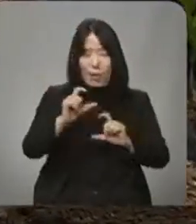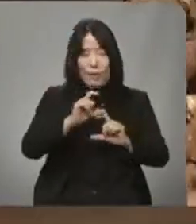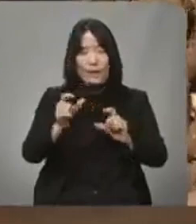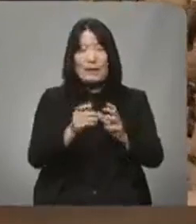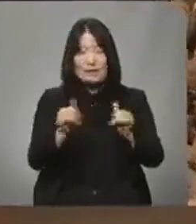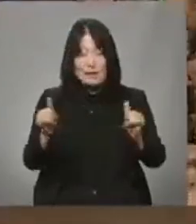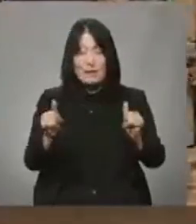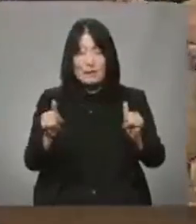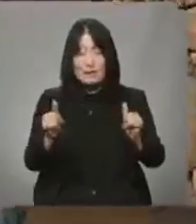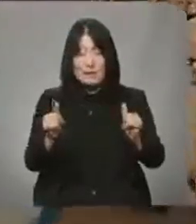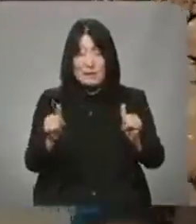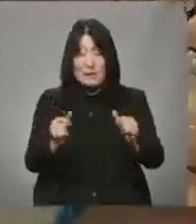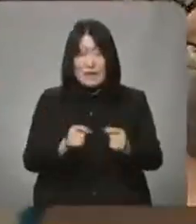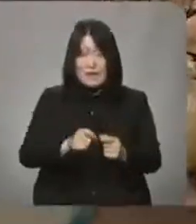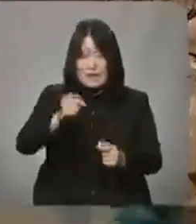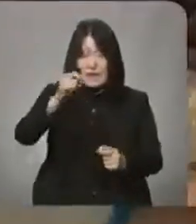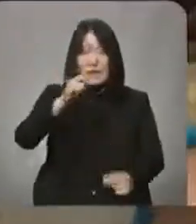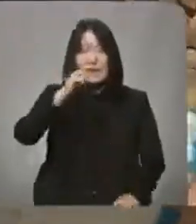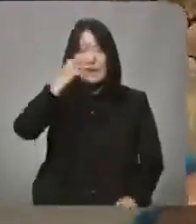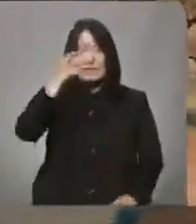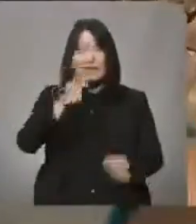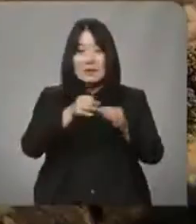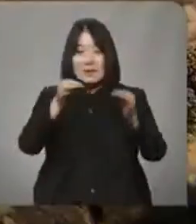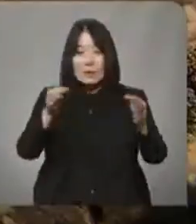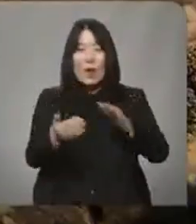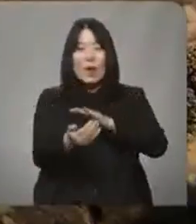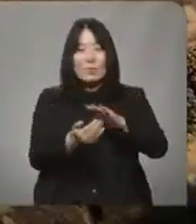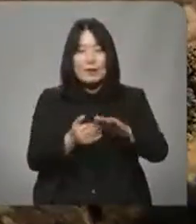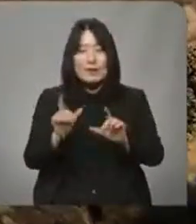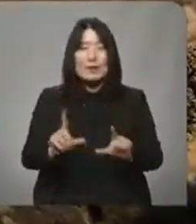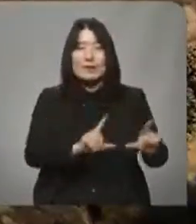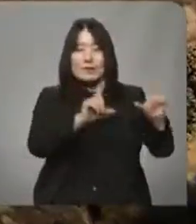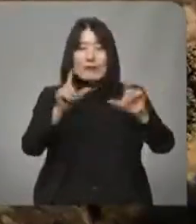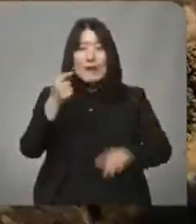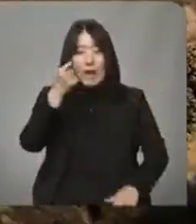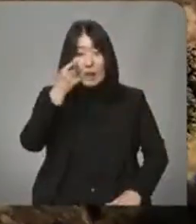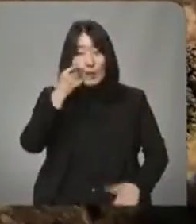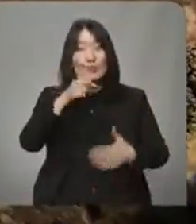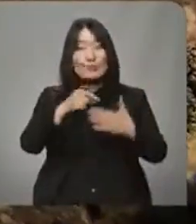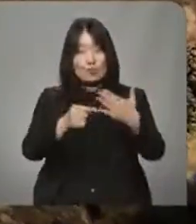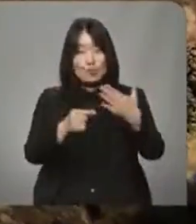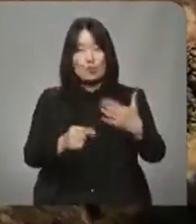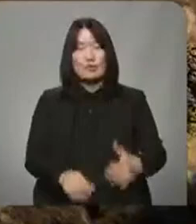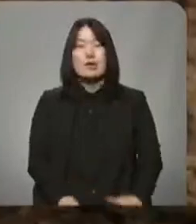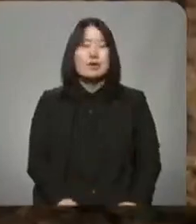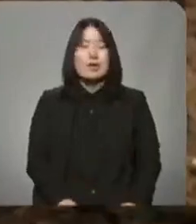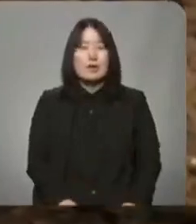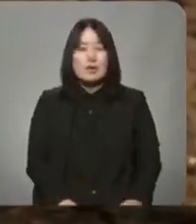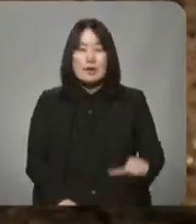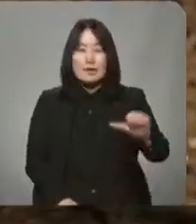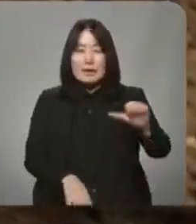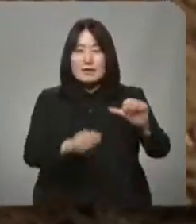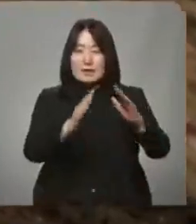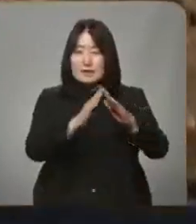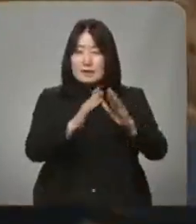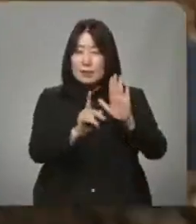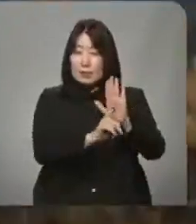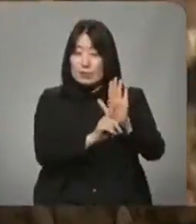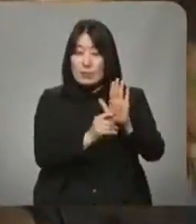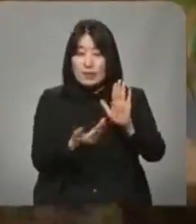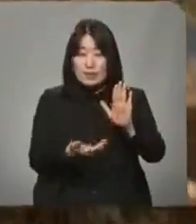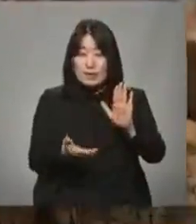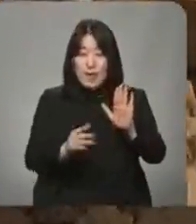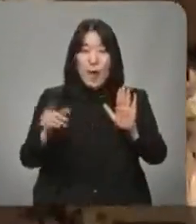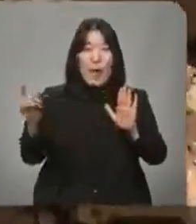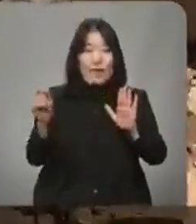농촌마을에서 길게는 6달 동안 미리 살아보는 체험 프로그램입니다 5가구를 모집했는데 금세